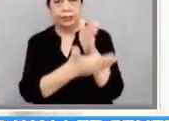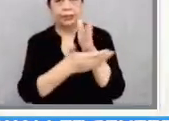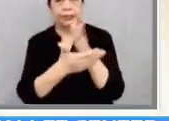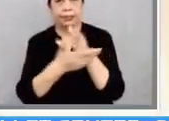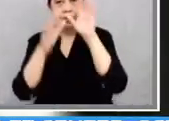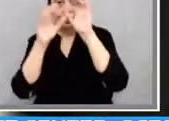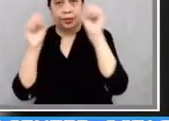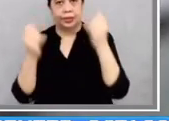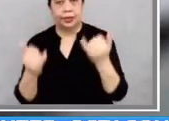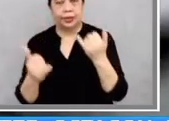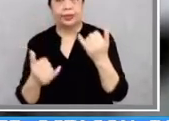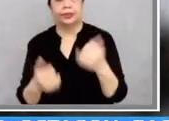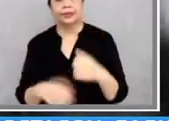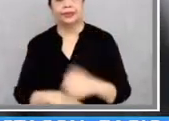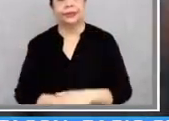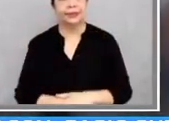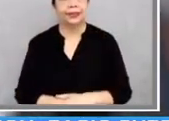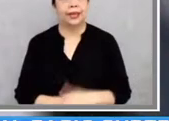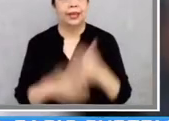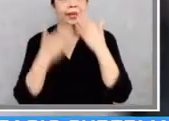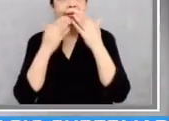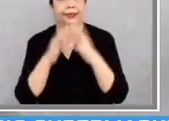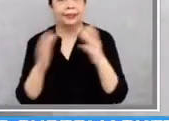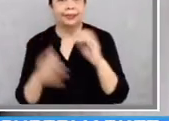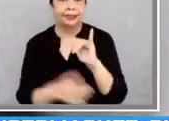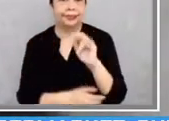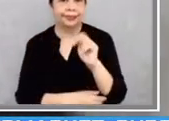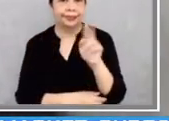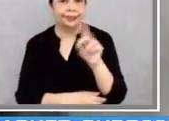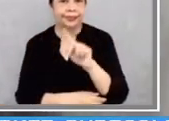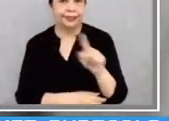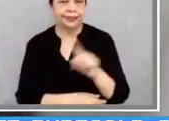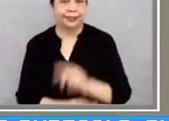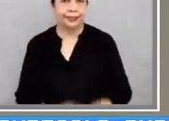Connie? Maraming salamat, Ian Cruz.